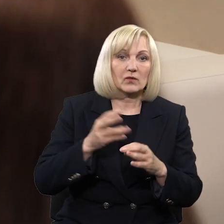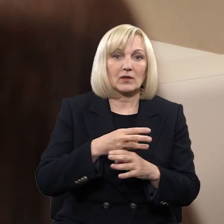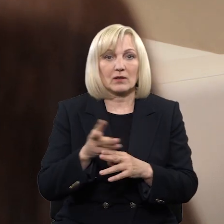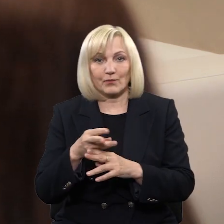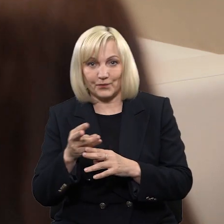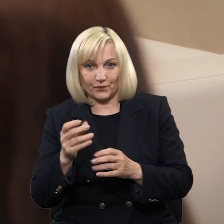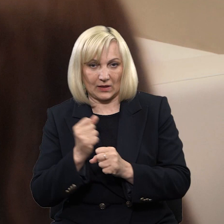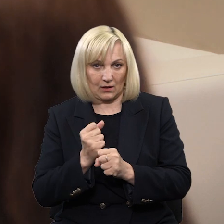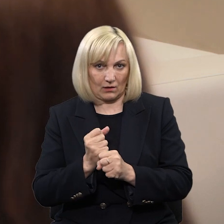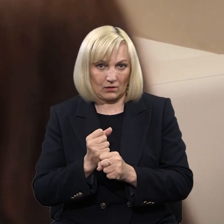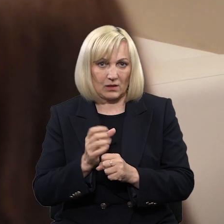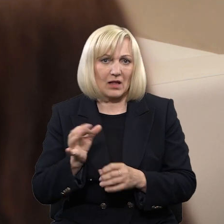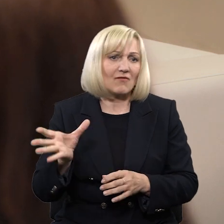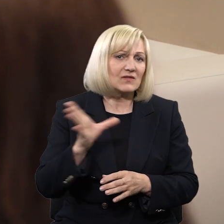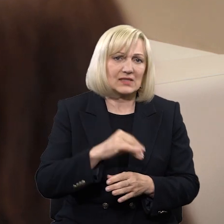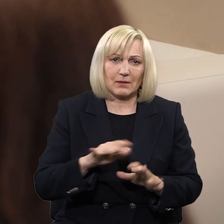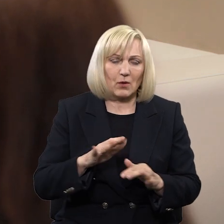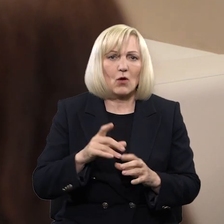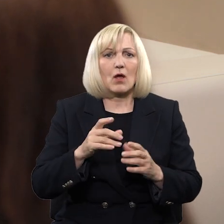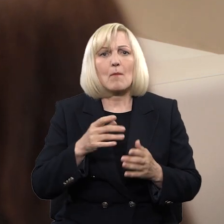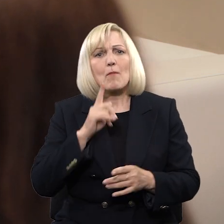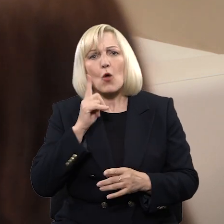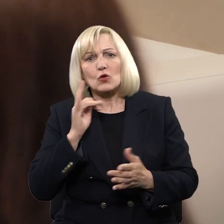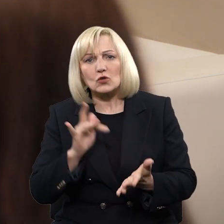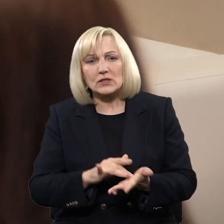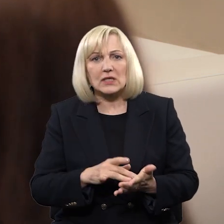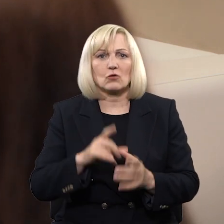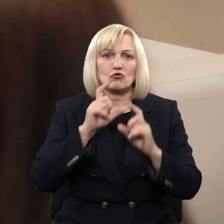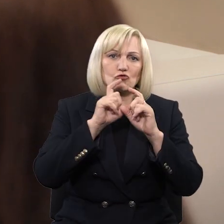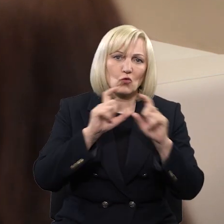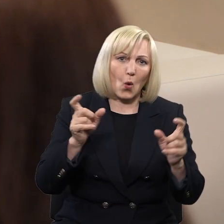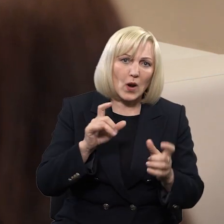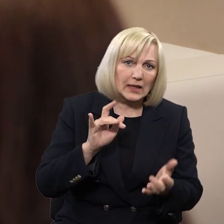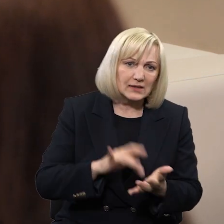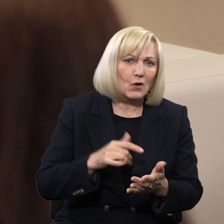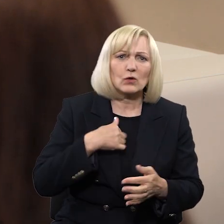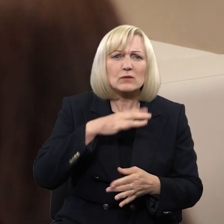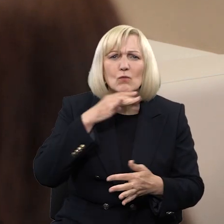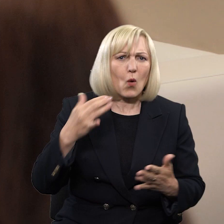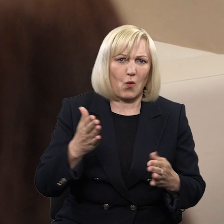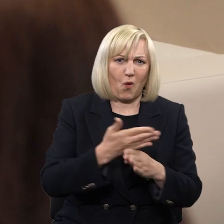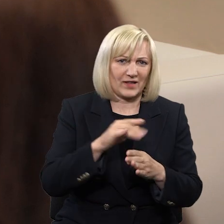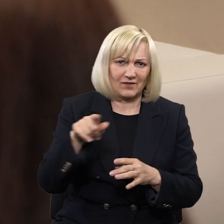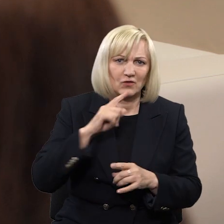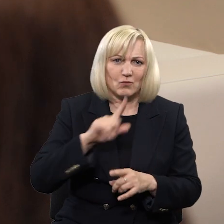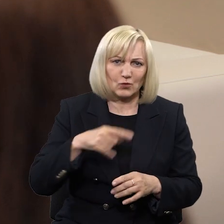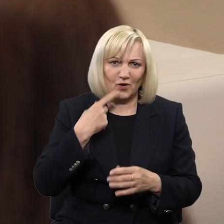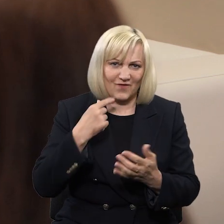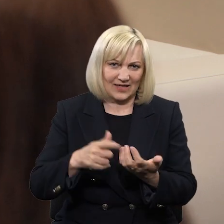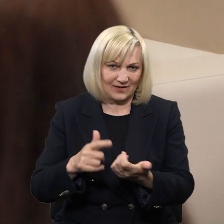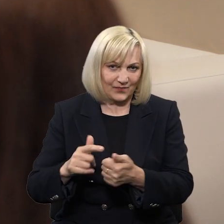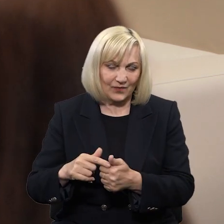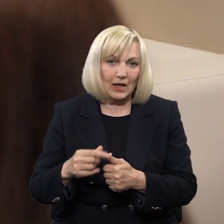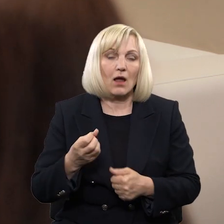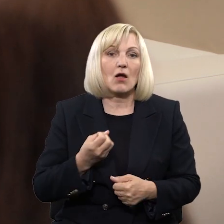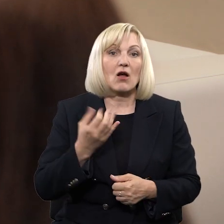на всех мероприятиях это Молодежный центр и школьный центр У нас очень большое количество отделов не буду их всех перечислять и вот здесь